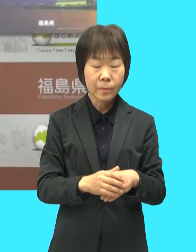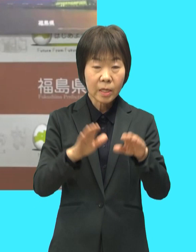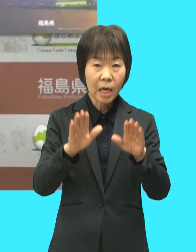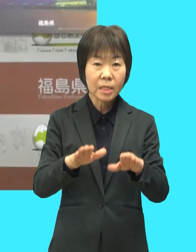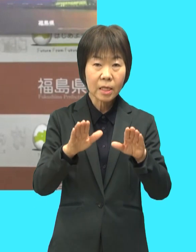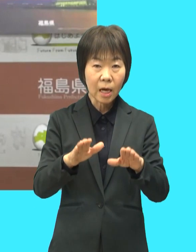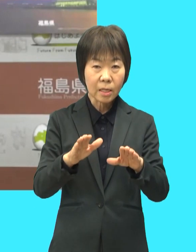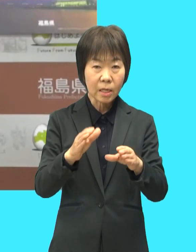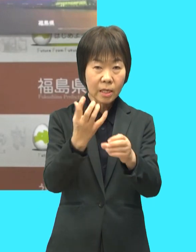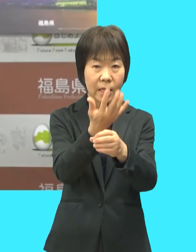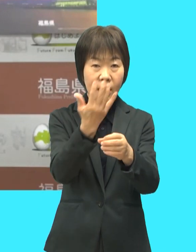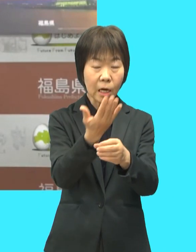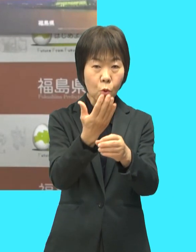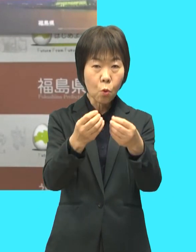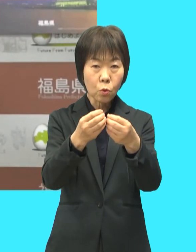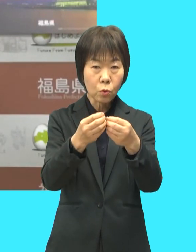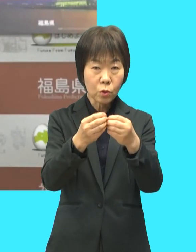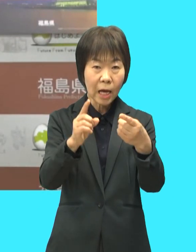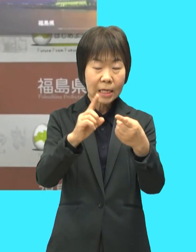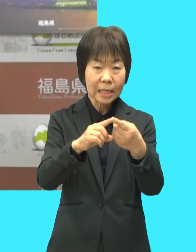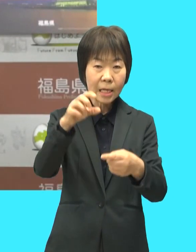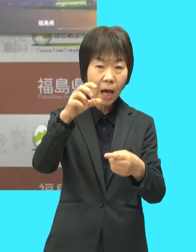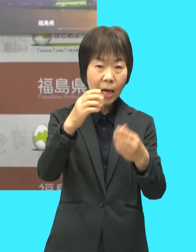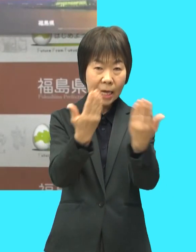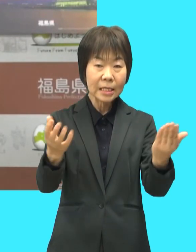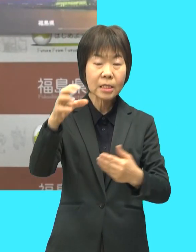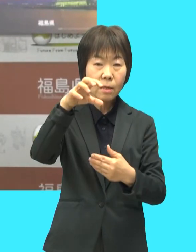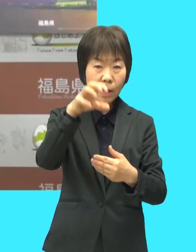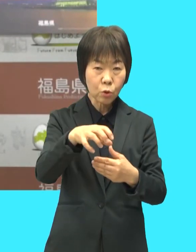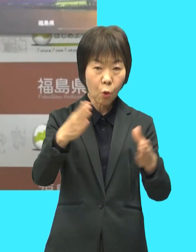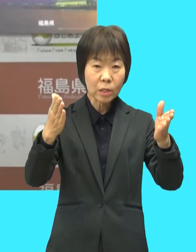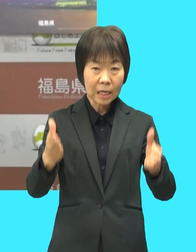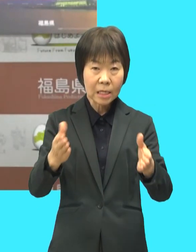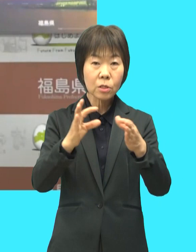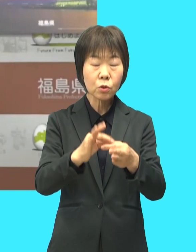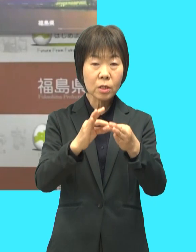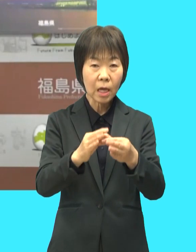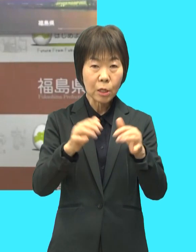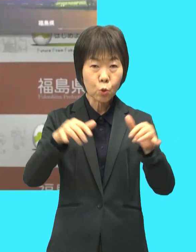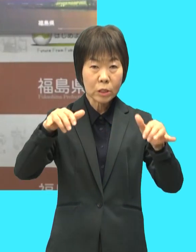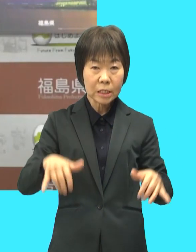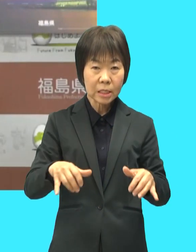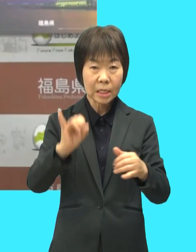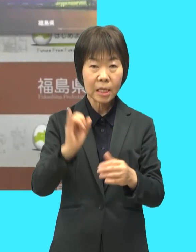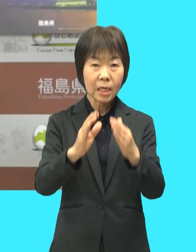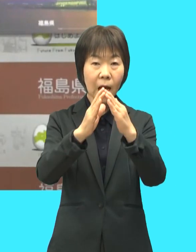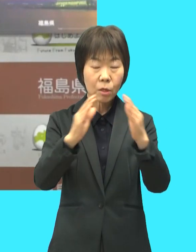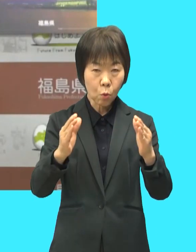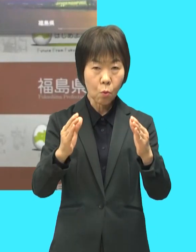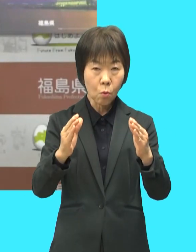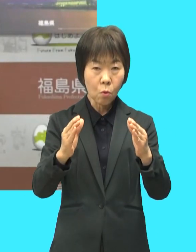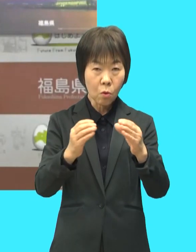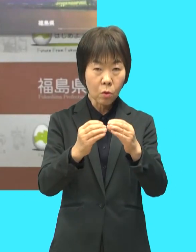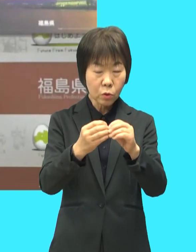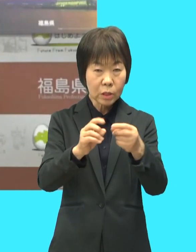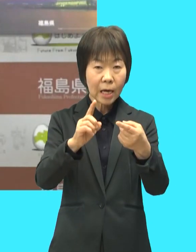在聖火の具体的な展示場所や展示期間について組織委員会と具体の調